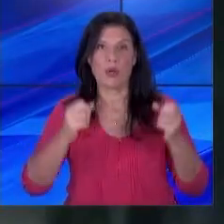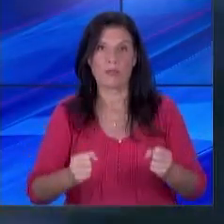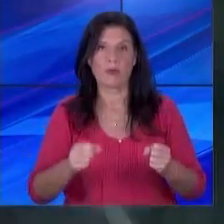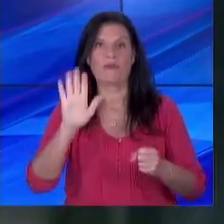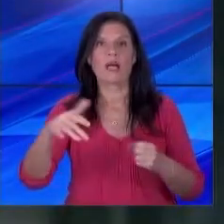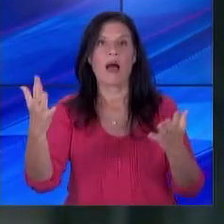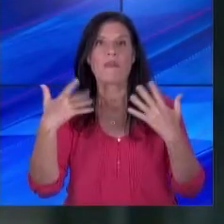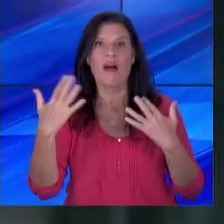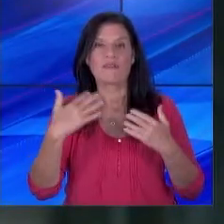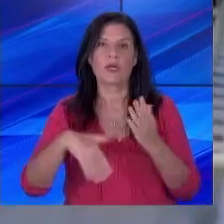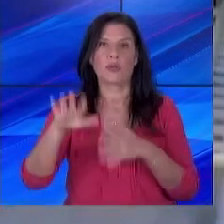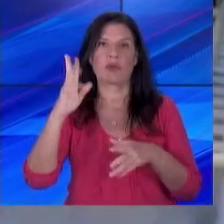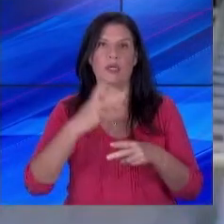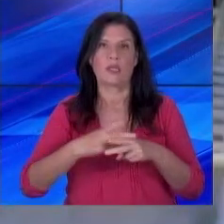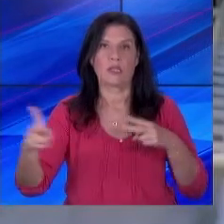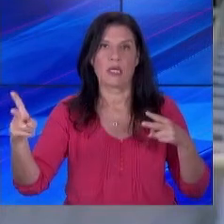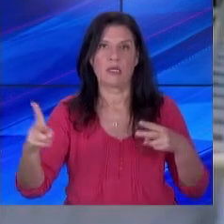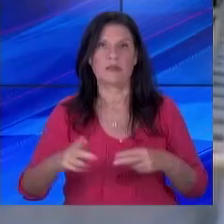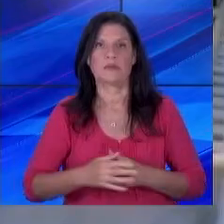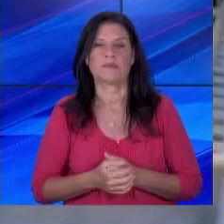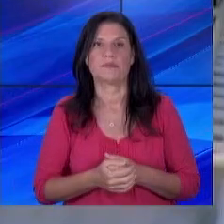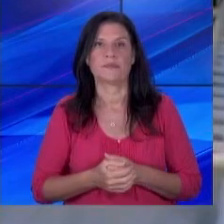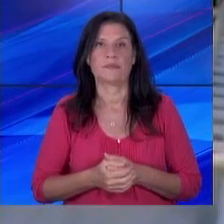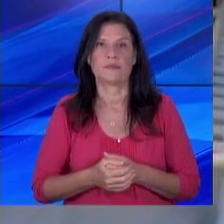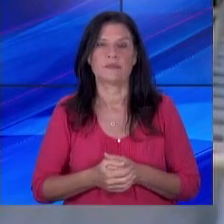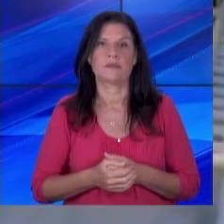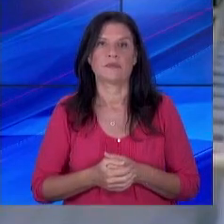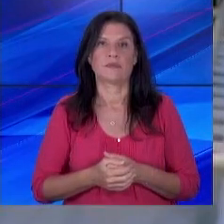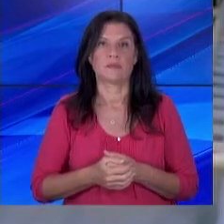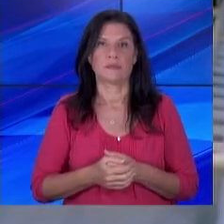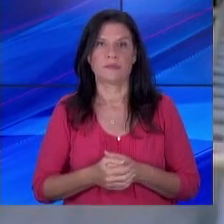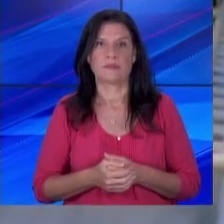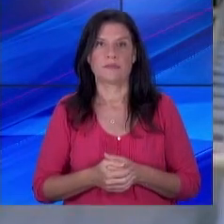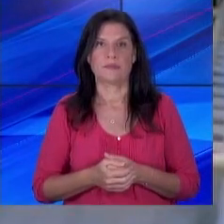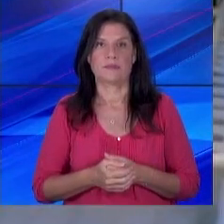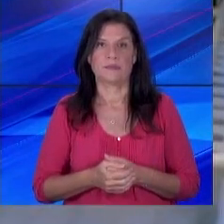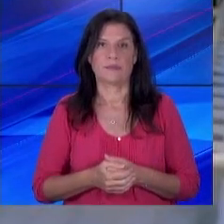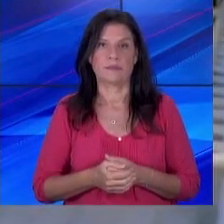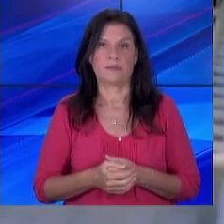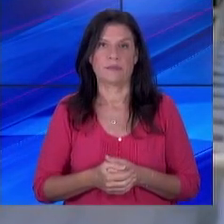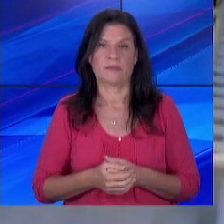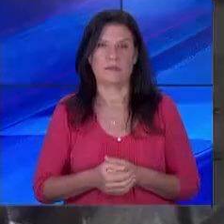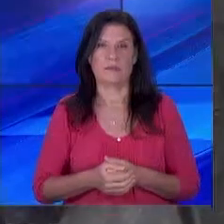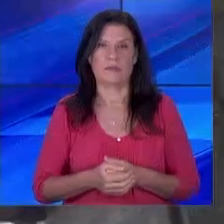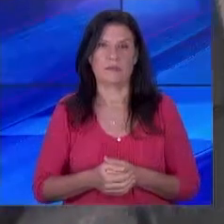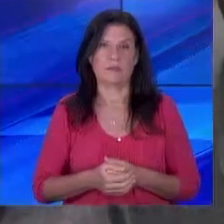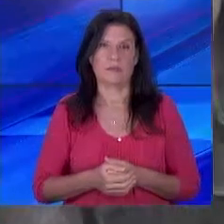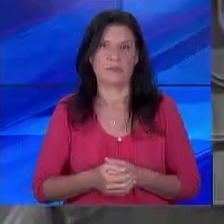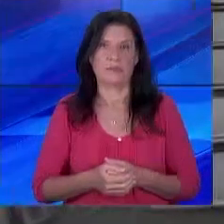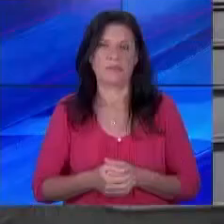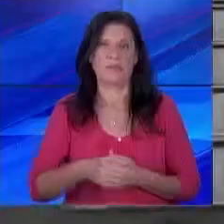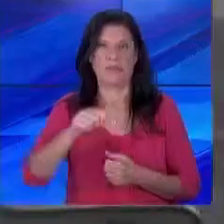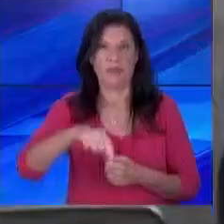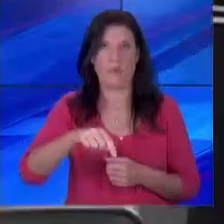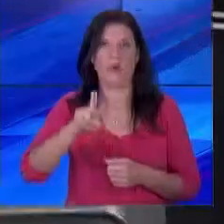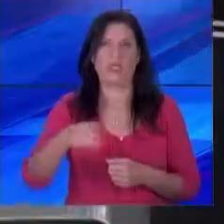יותר. It can help save energy, reduce carbon emissions, and reduce the cost of equipment maintenance. כאן אצלנו יש